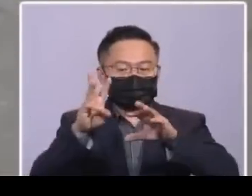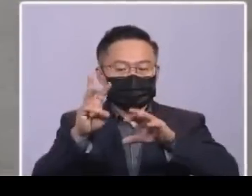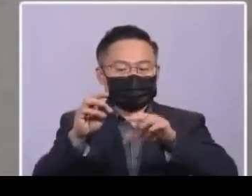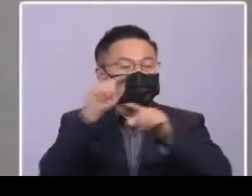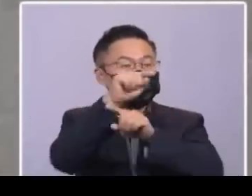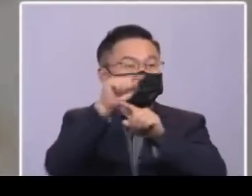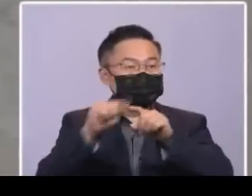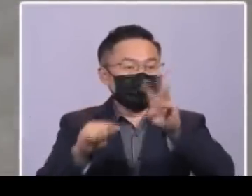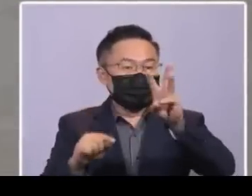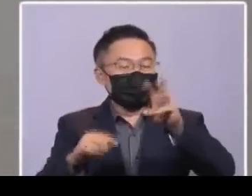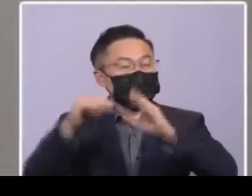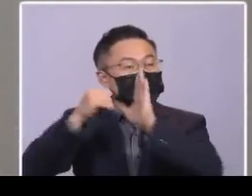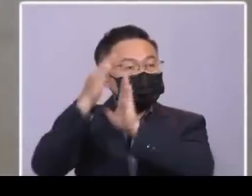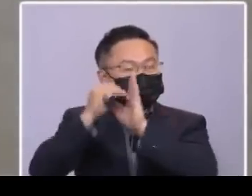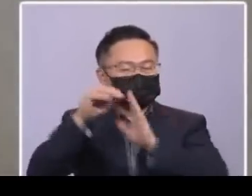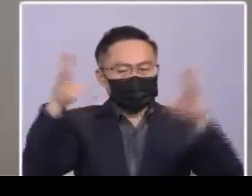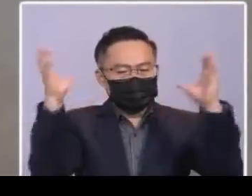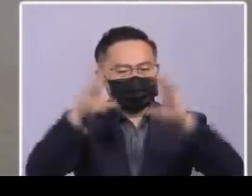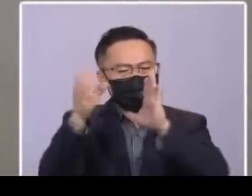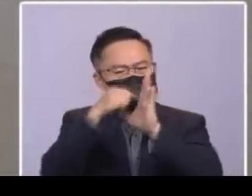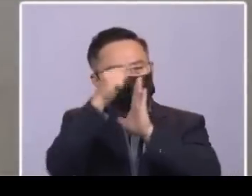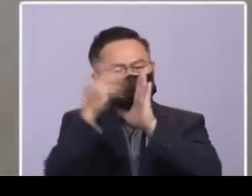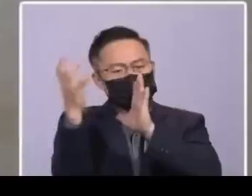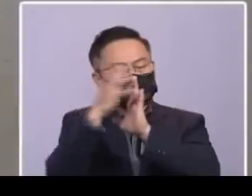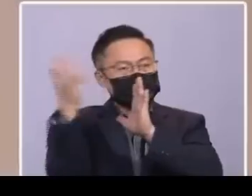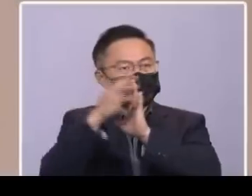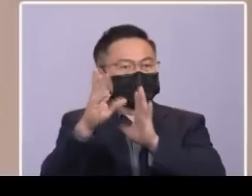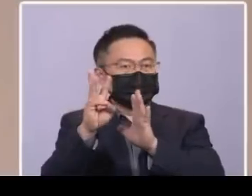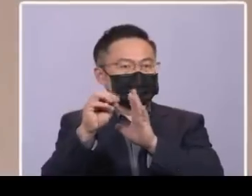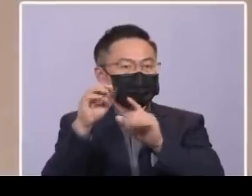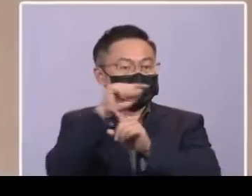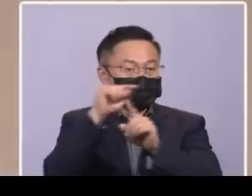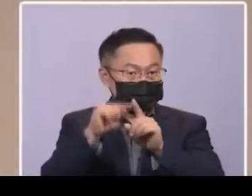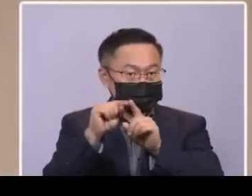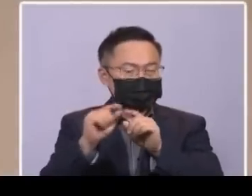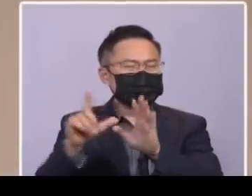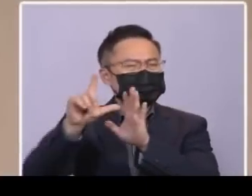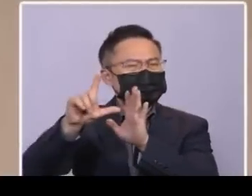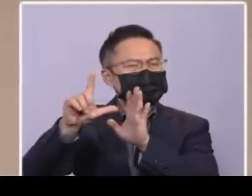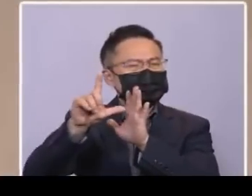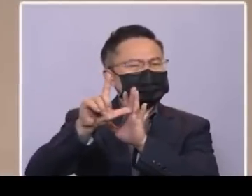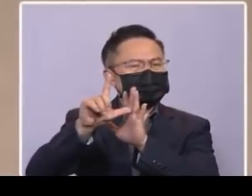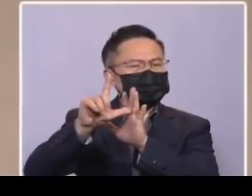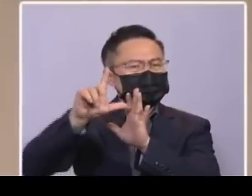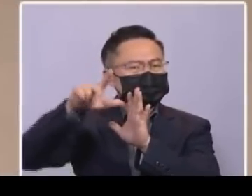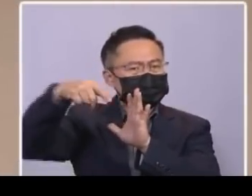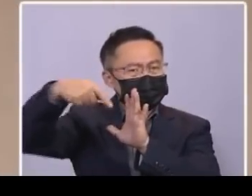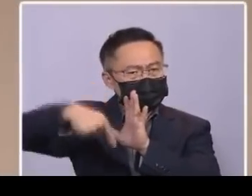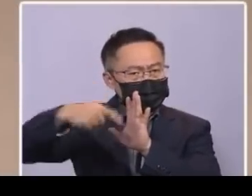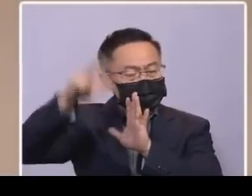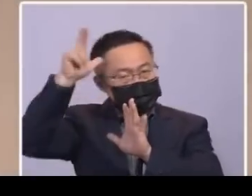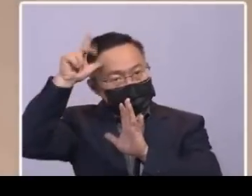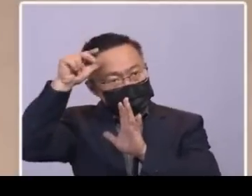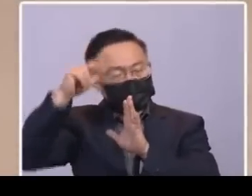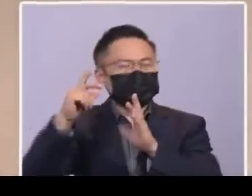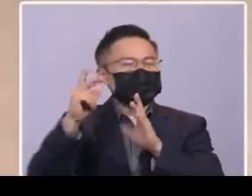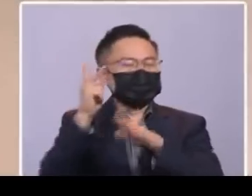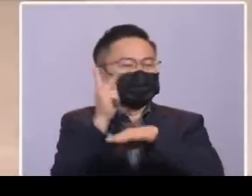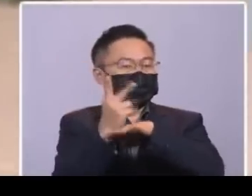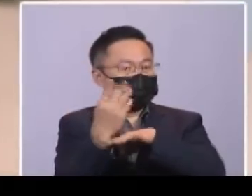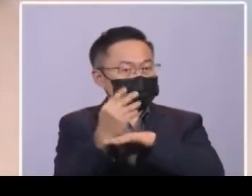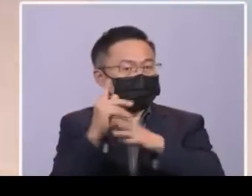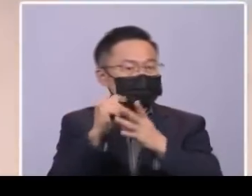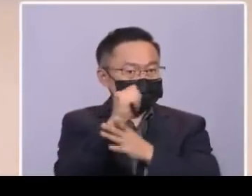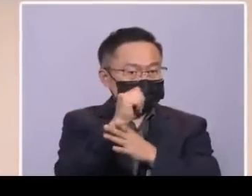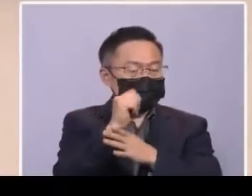จะมีฝนตกหนักบางแห่งนะครับบริเวณจังหวัดแม่ฮ่องสอนเชียงใหม่ลำพูนลำปางกำแพงเพชรและตากภาคอีสานมีฝนน้อยหน่อยนะฮะ